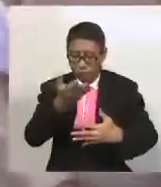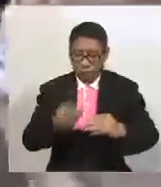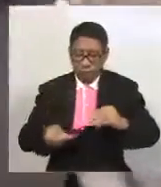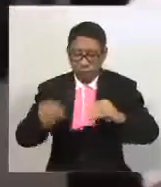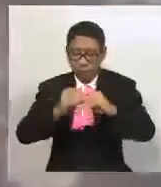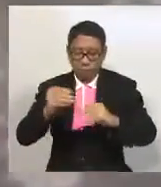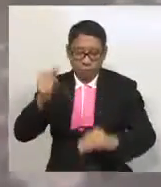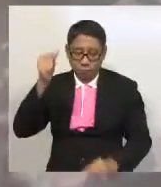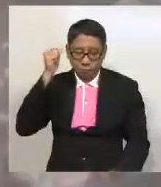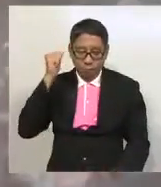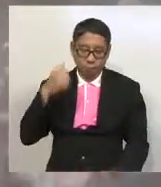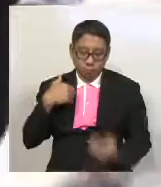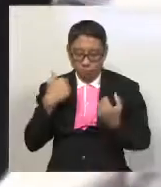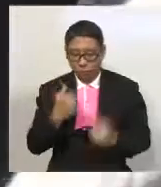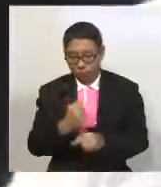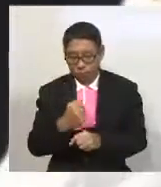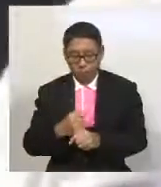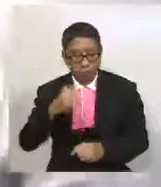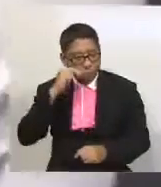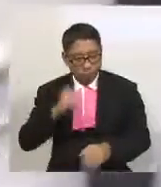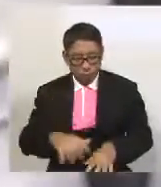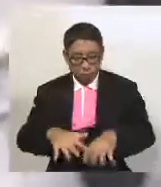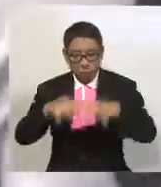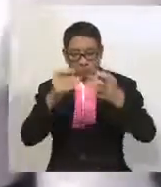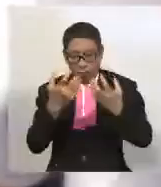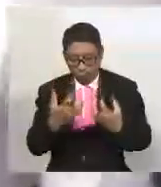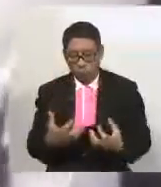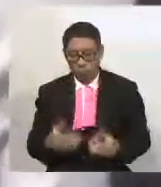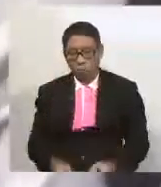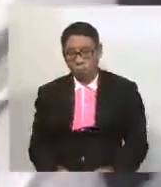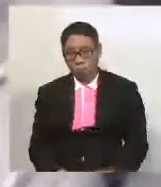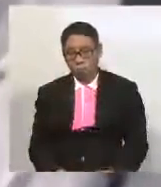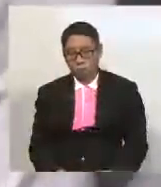กว่าในอดีตที่ผ่านมาก็เลยทำให้เกิดน้ำท่วมค่อนข้างหนักกว่าทุกปีด้วย ค่ะ